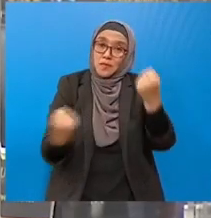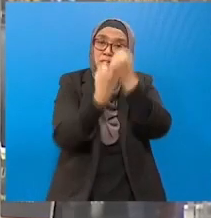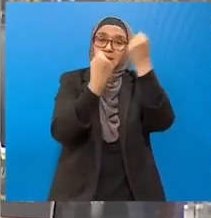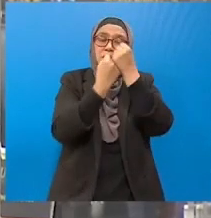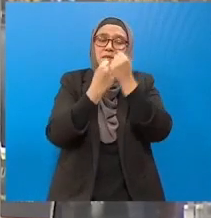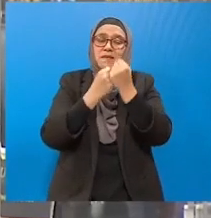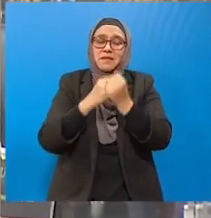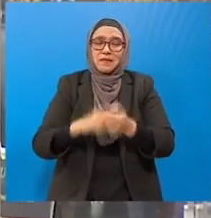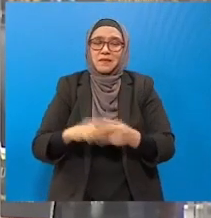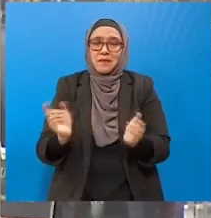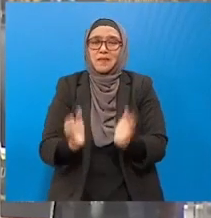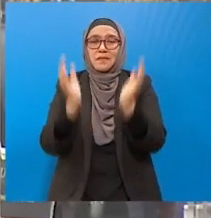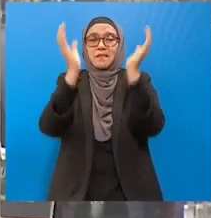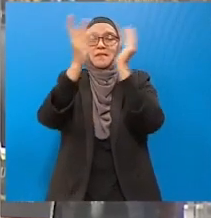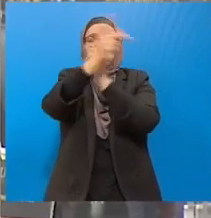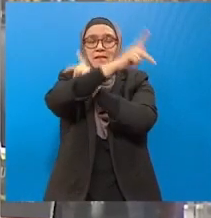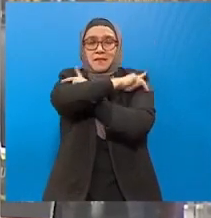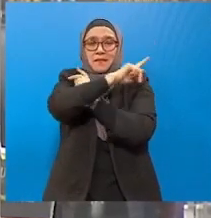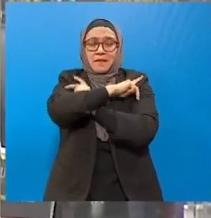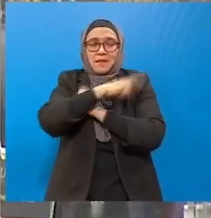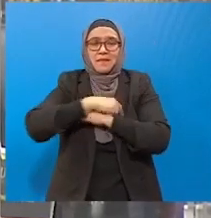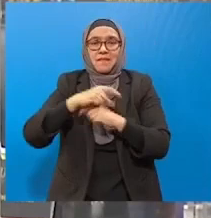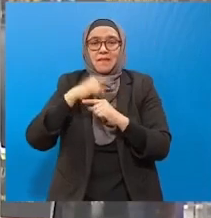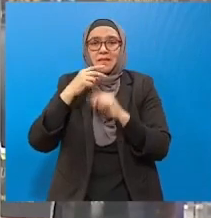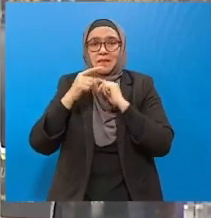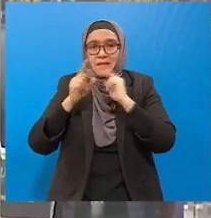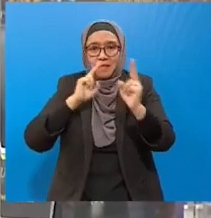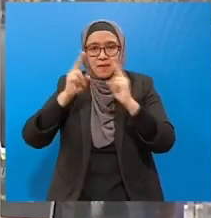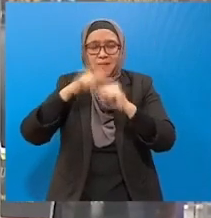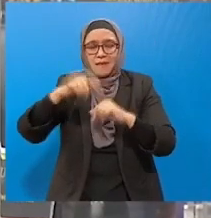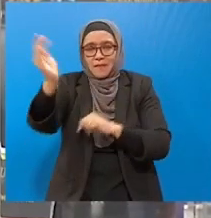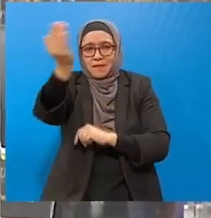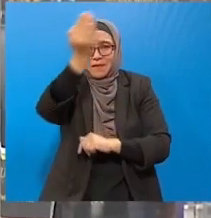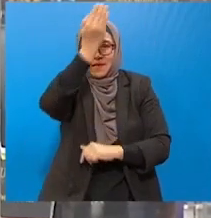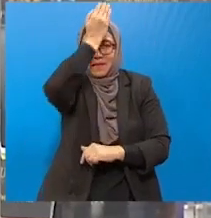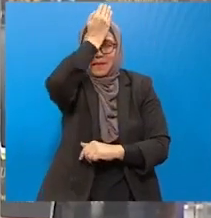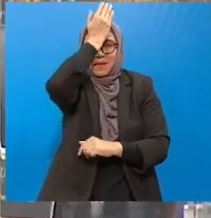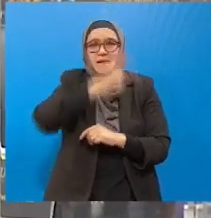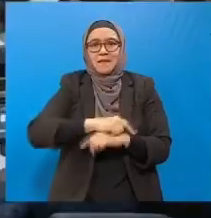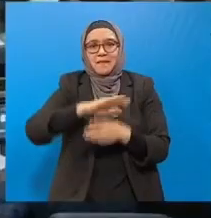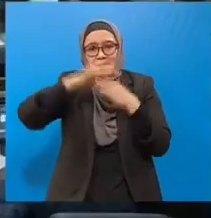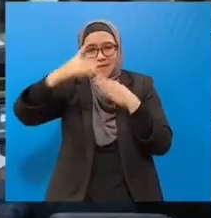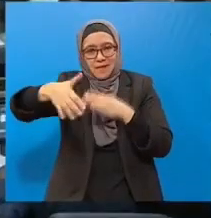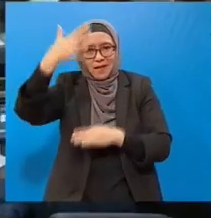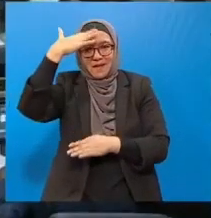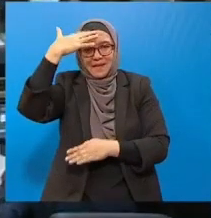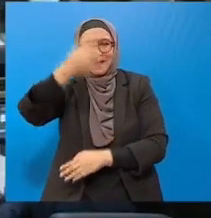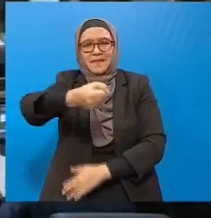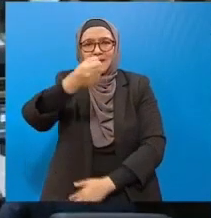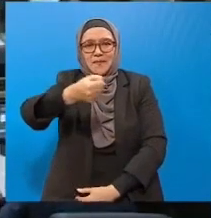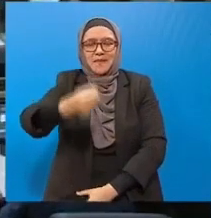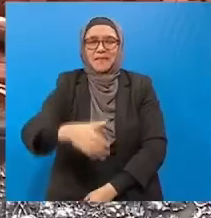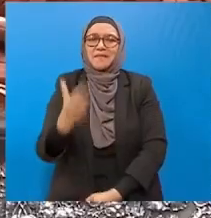kita seri Paduka Baginda yang diputus Agung sekian wasalamualaikum warahmatullahi wabarakatuh kasih yang Rohmat kolektor